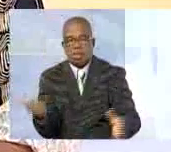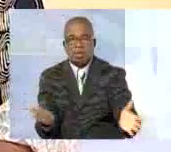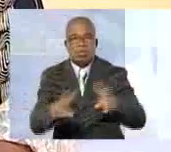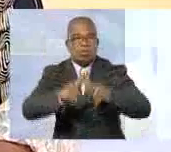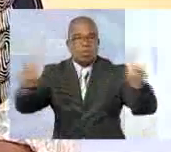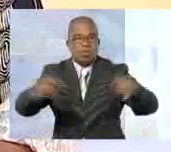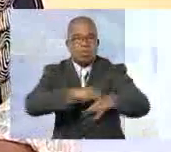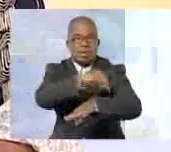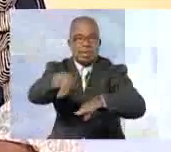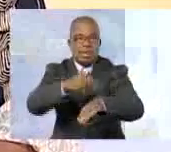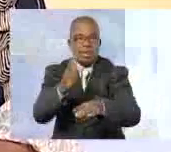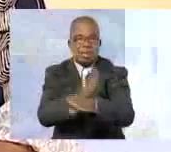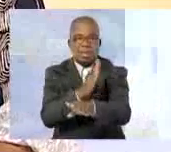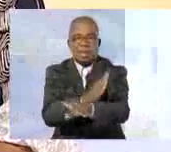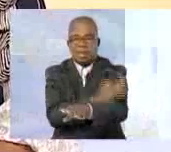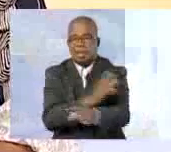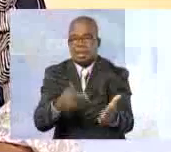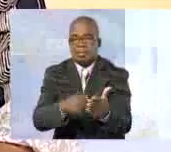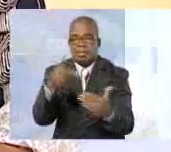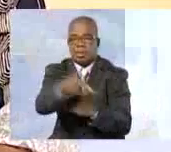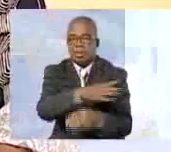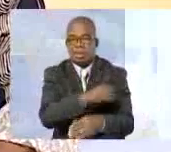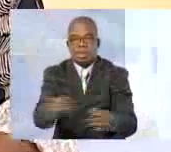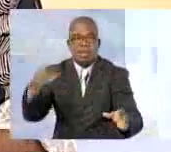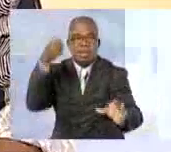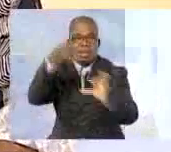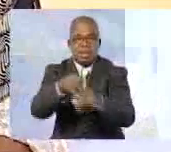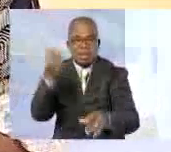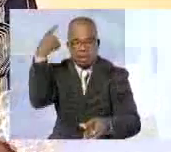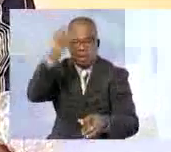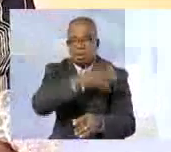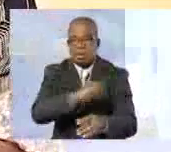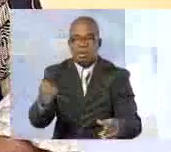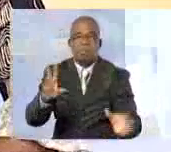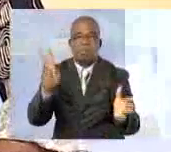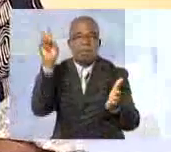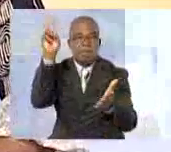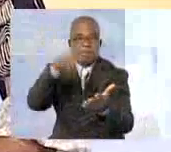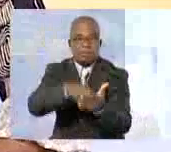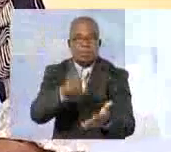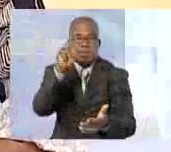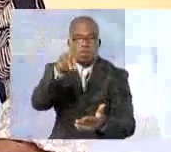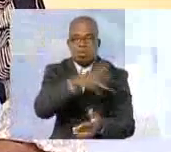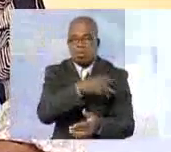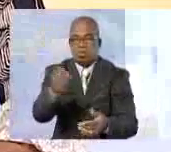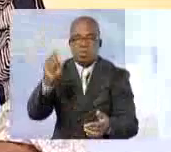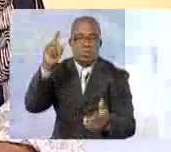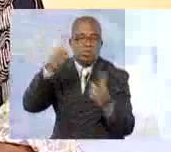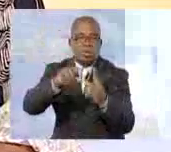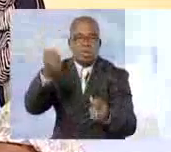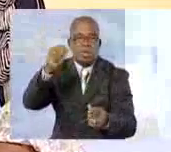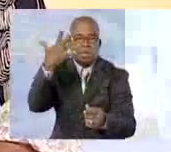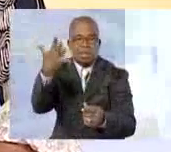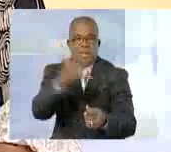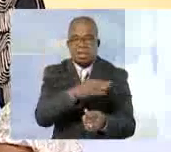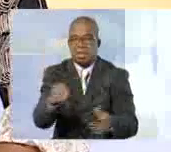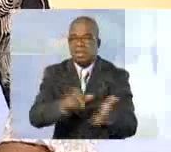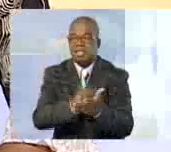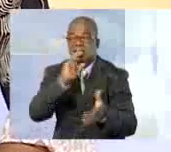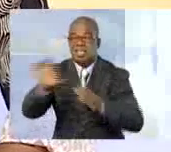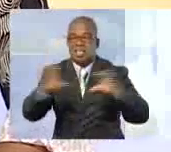développement et programmation des investissements pour la période 2012-2015. Ces projets de loi ont été présentés en